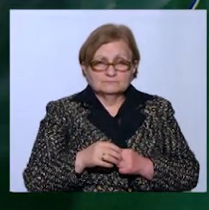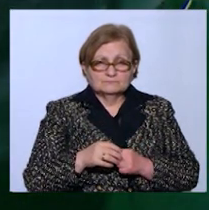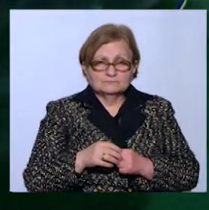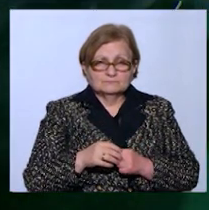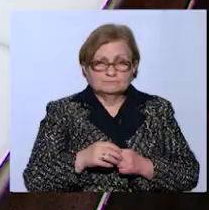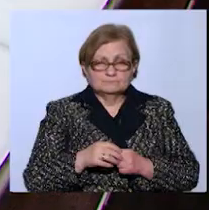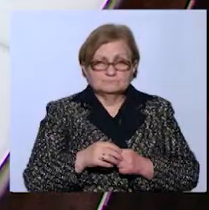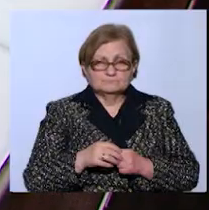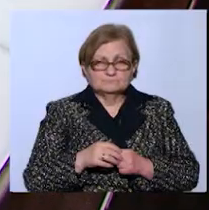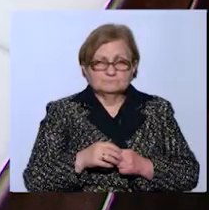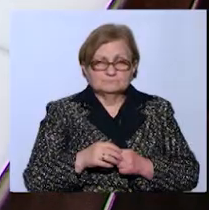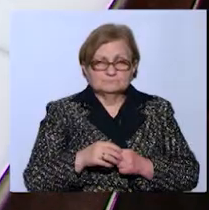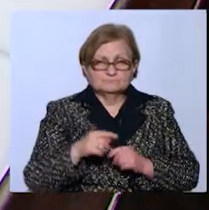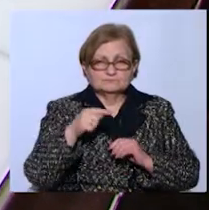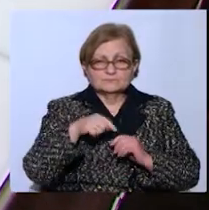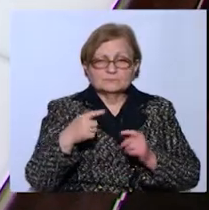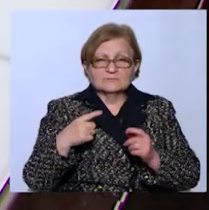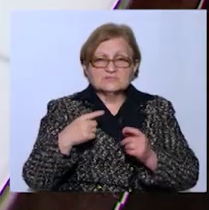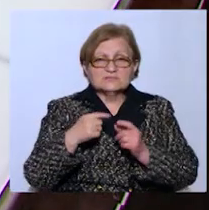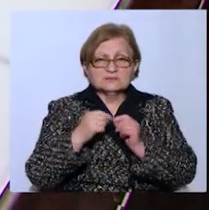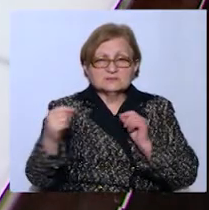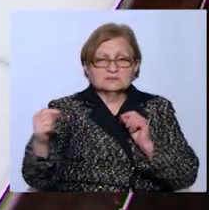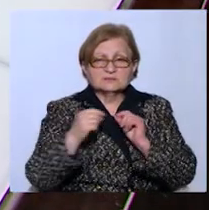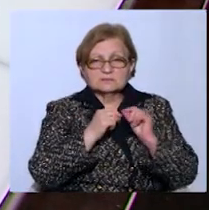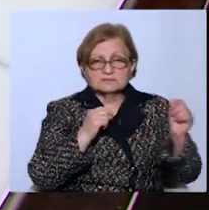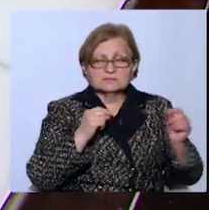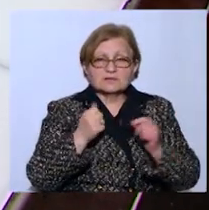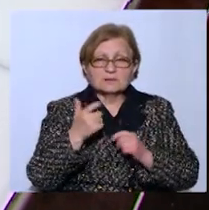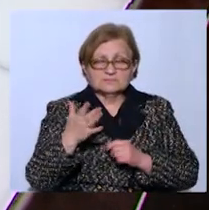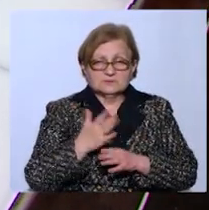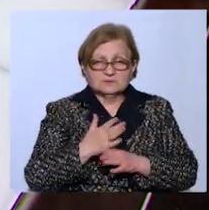ოთხკუთხა პირამიდა. რამდენი აქვს წახნაგი?